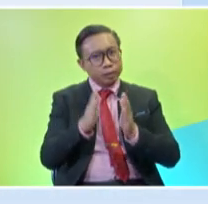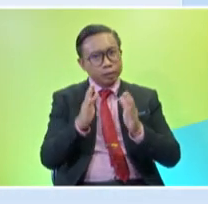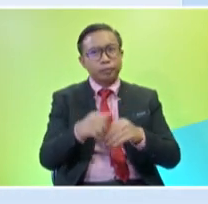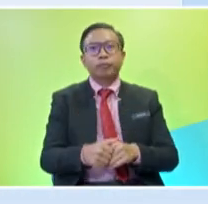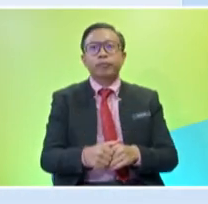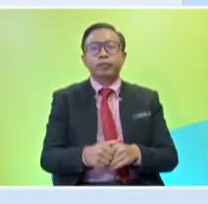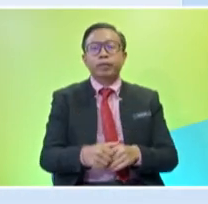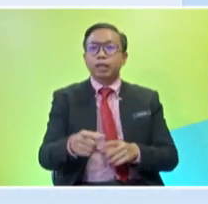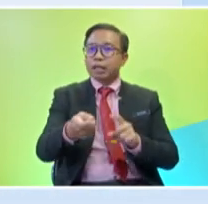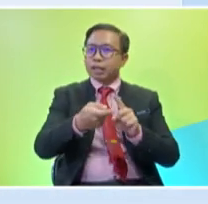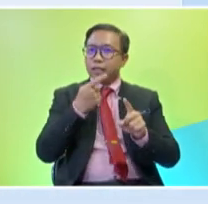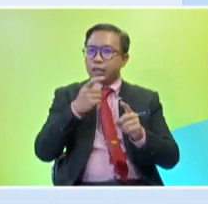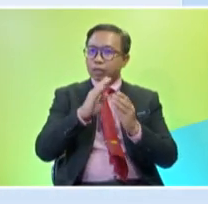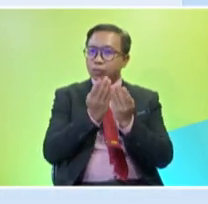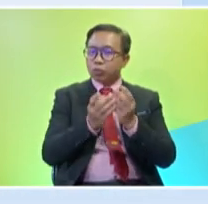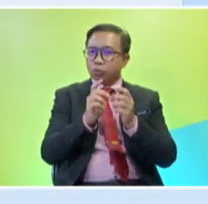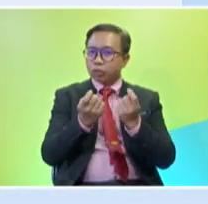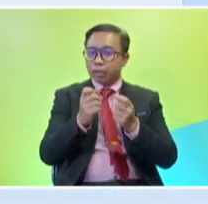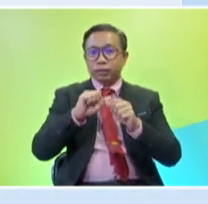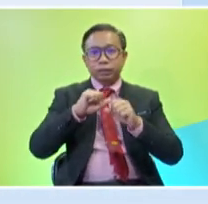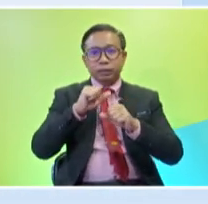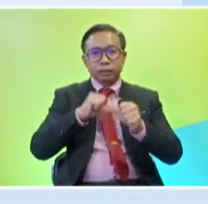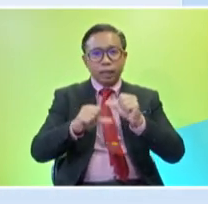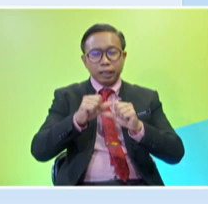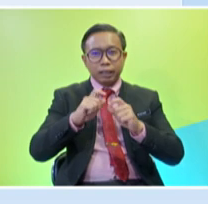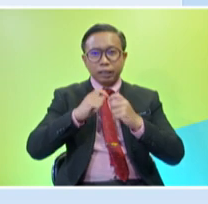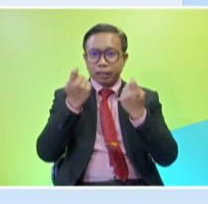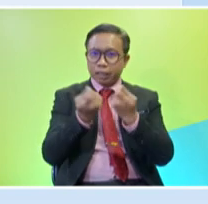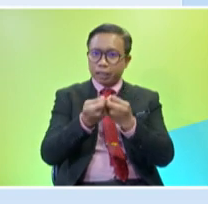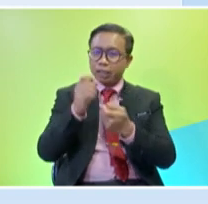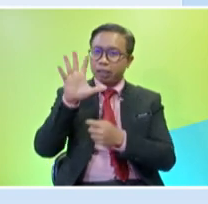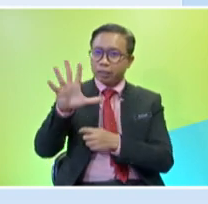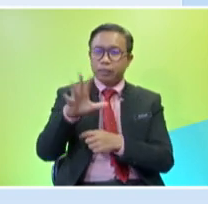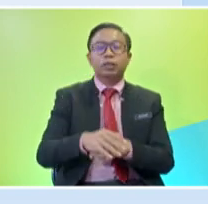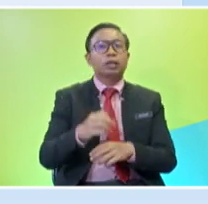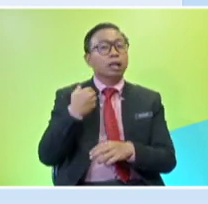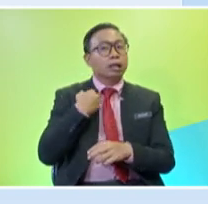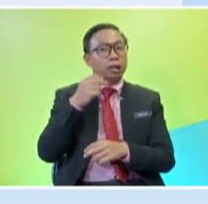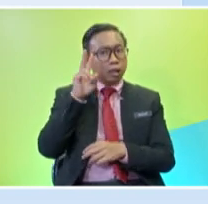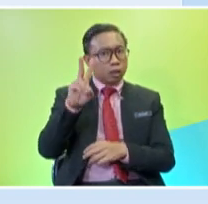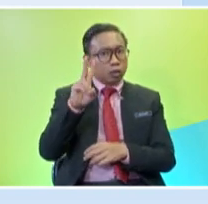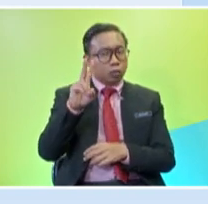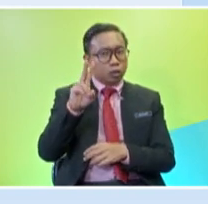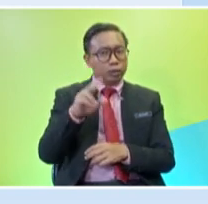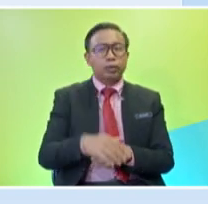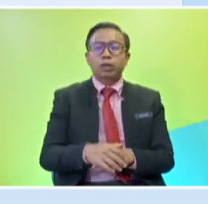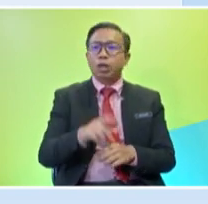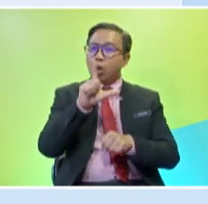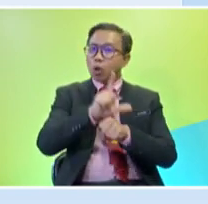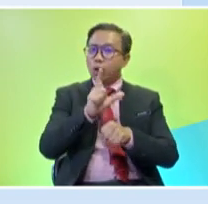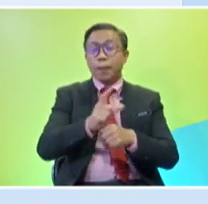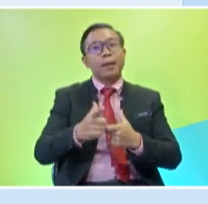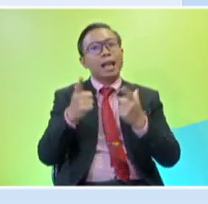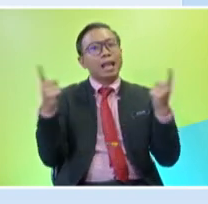kimia ringkas yang diambil pada buku teks sains tingkatan 5 menunjukkan adanya dua elektron 2 logam yang